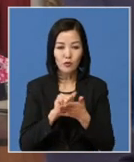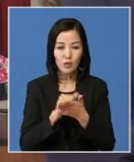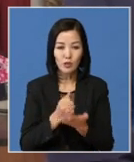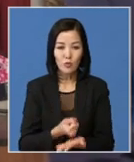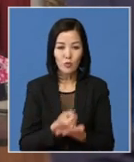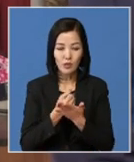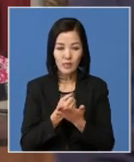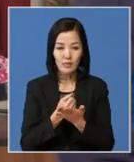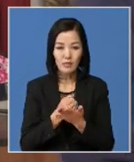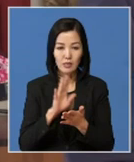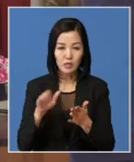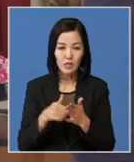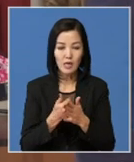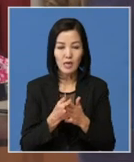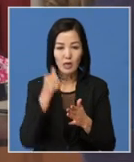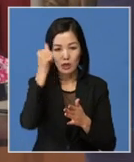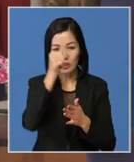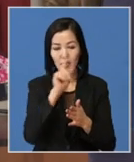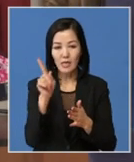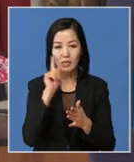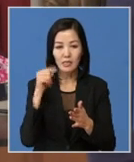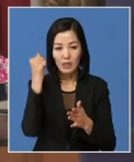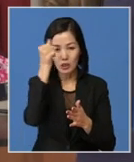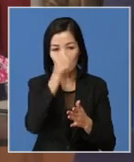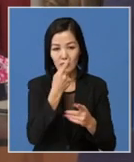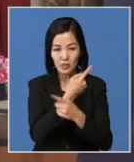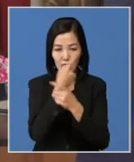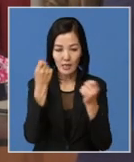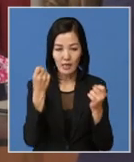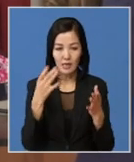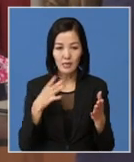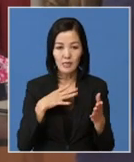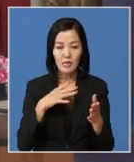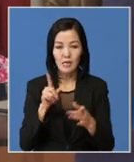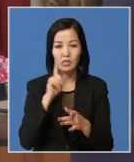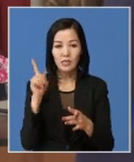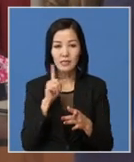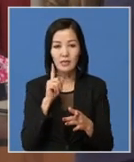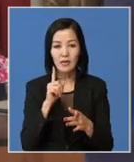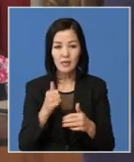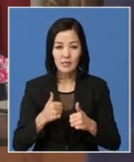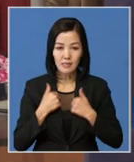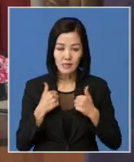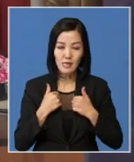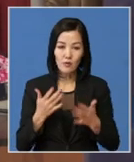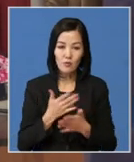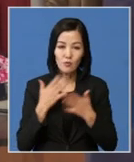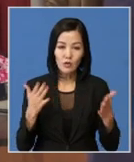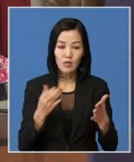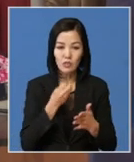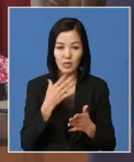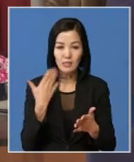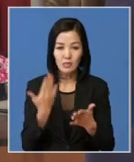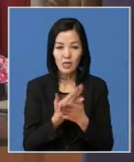жаңа жылдағы жастар жыл дегеніне жастардың жүрегіне осындай үлкен жақсылық